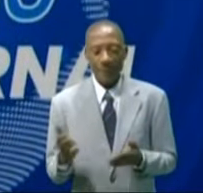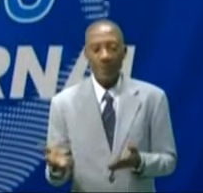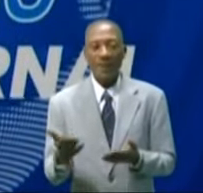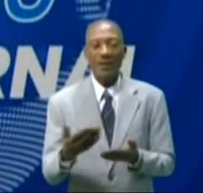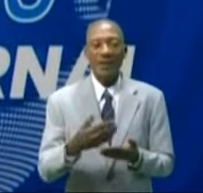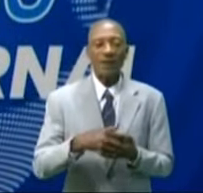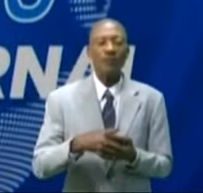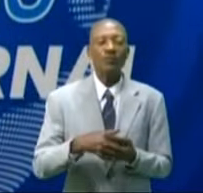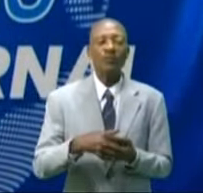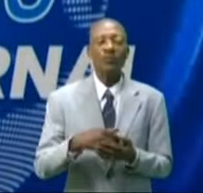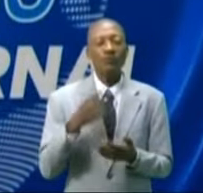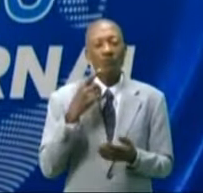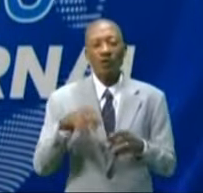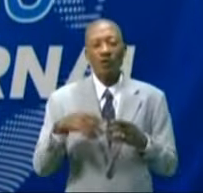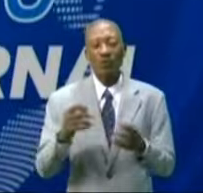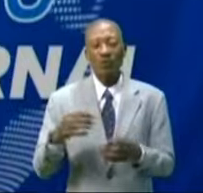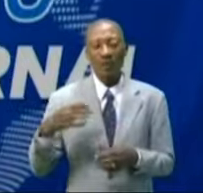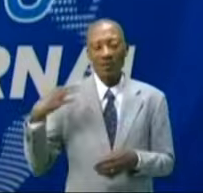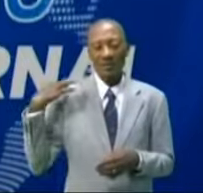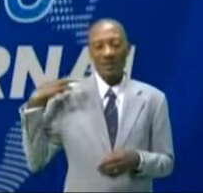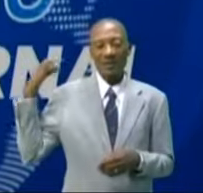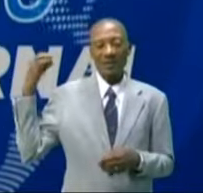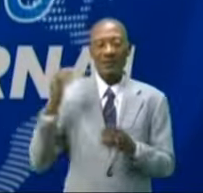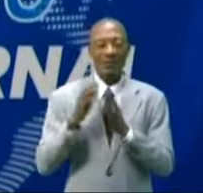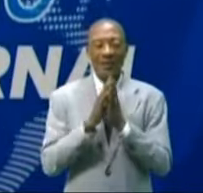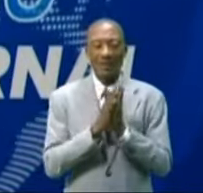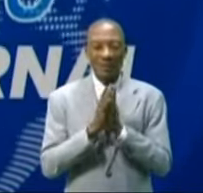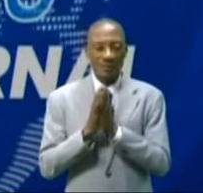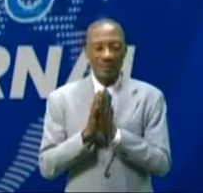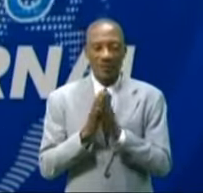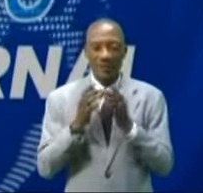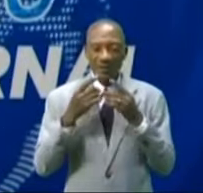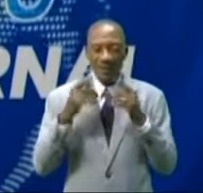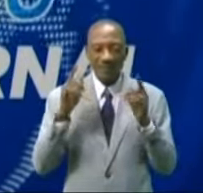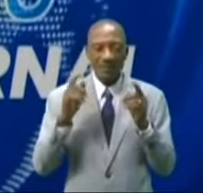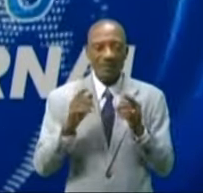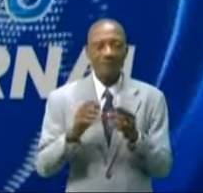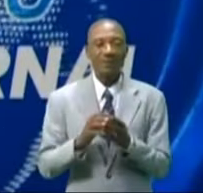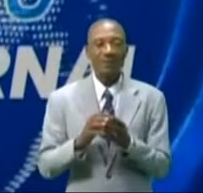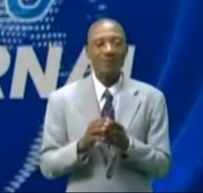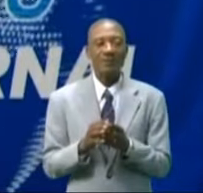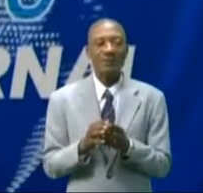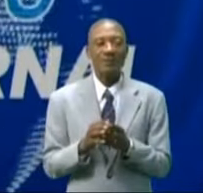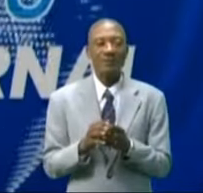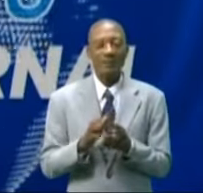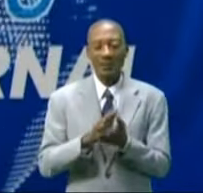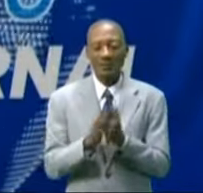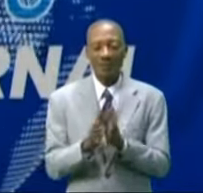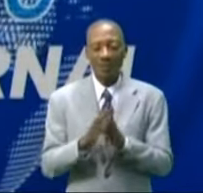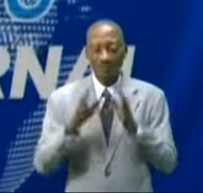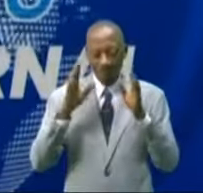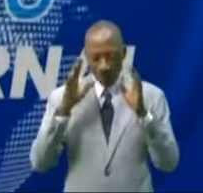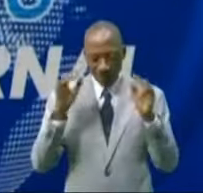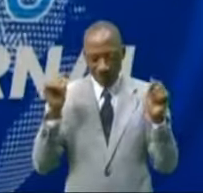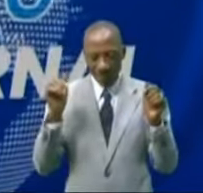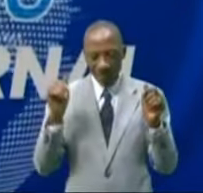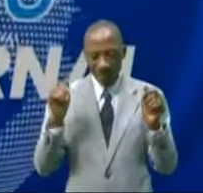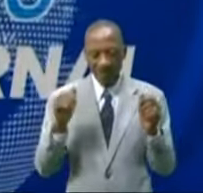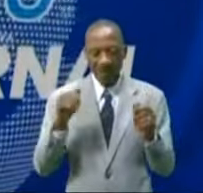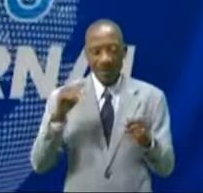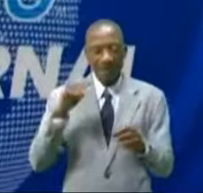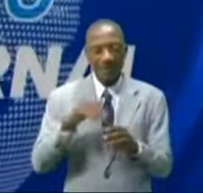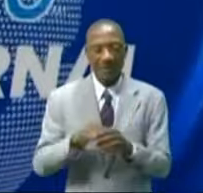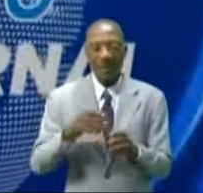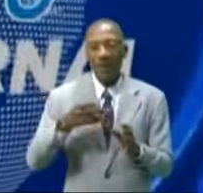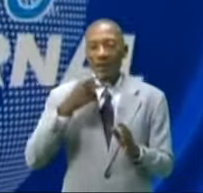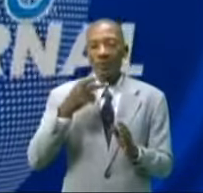du candidat Vital Kamerhe Lwakaninkini Kingi au poste du président de la Chambre basse du Parlement à travers ses reportages de